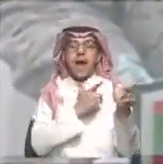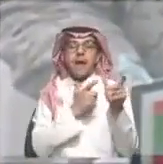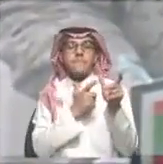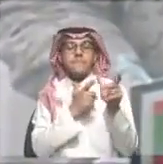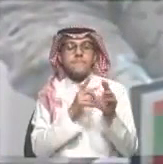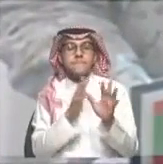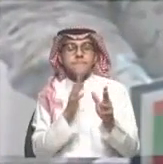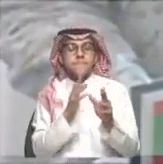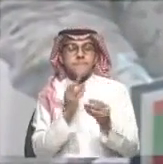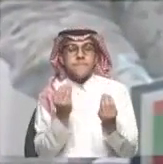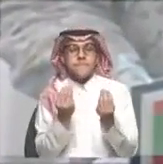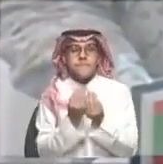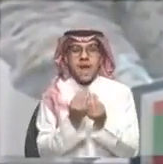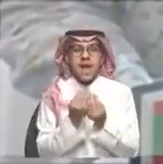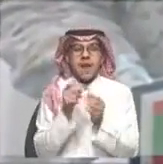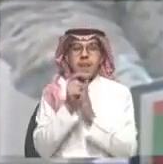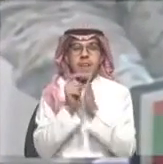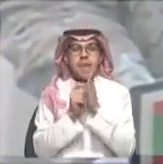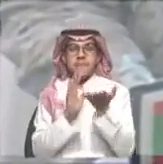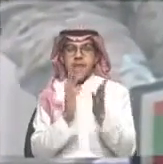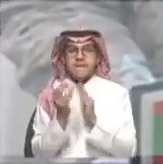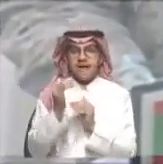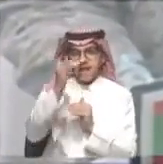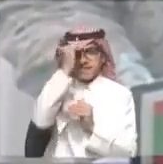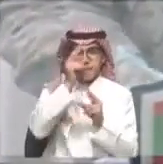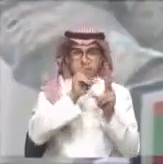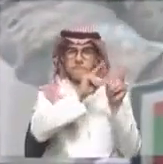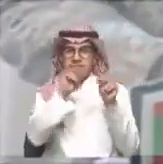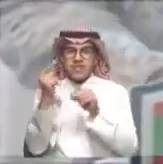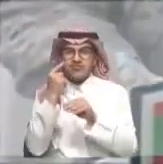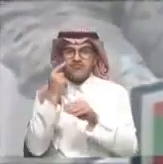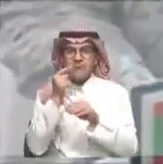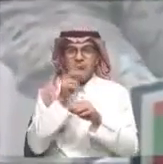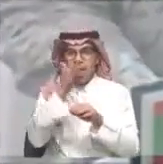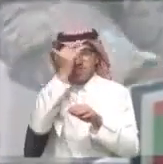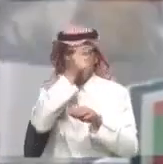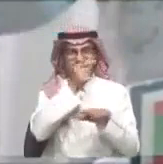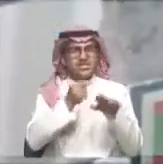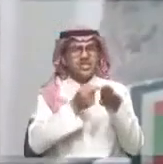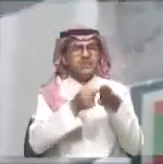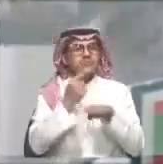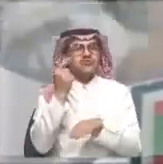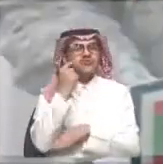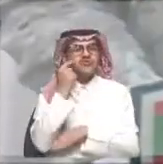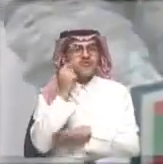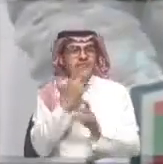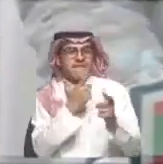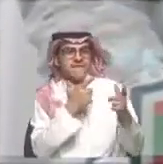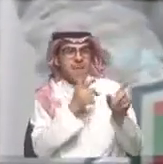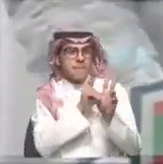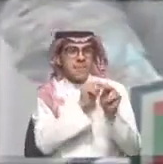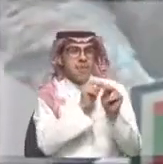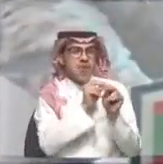الحرب النظامية، ونقصد فيها هي العمليات العسكرية التقليدية ضد عدو تقليدي، وهي تمت عن طريق عمليات